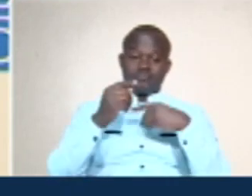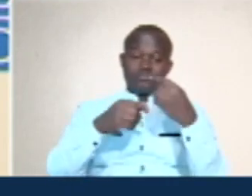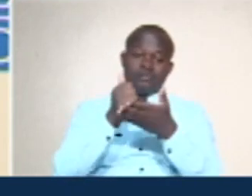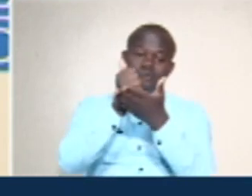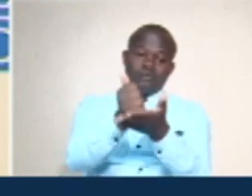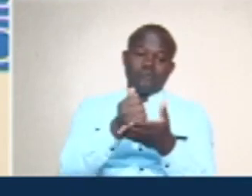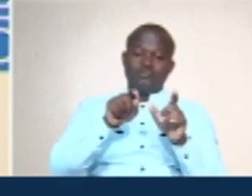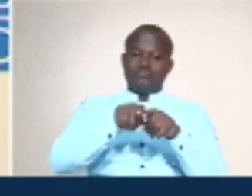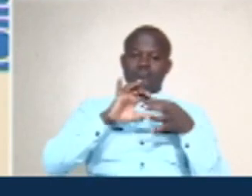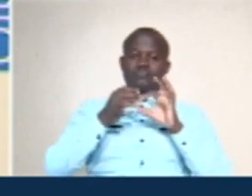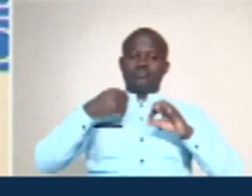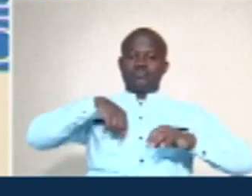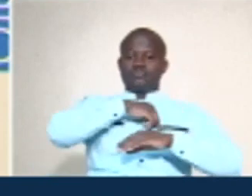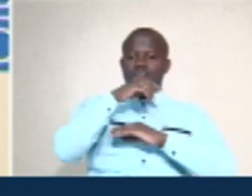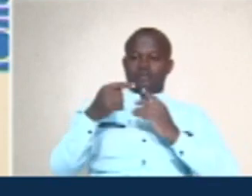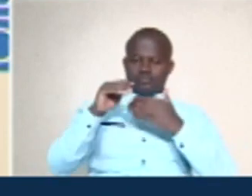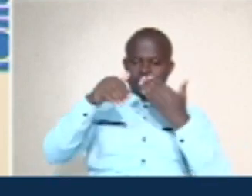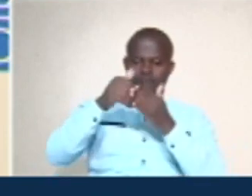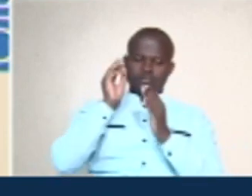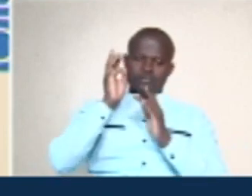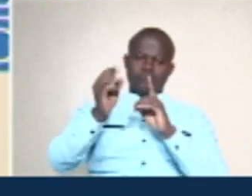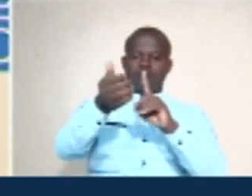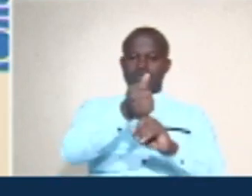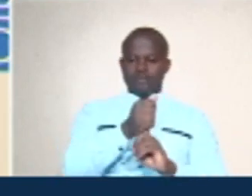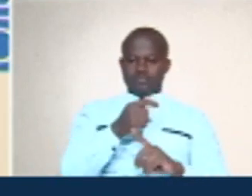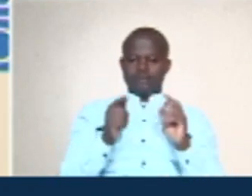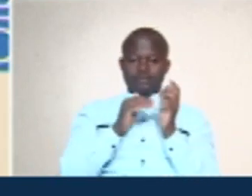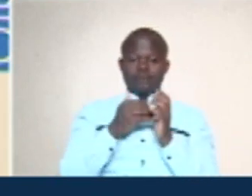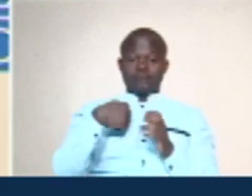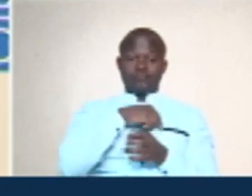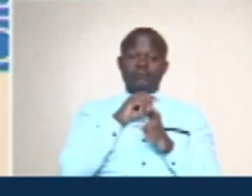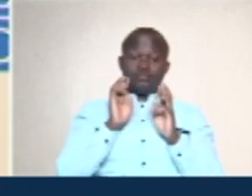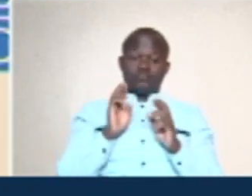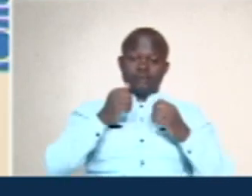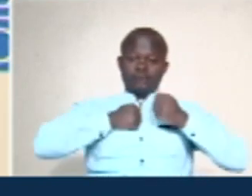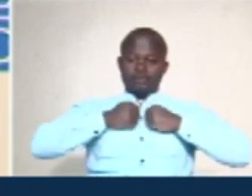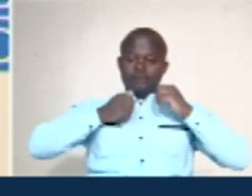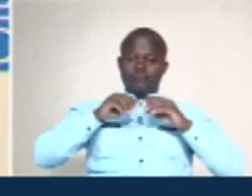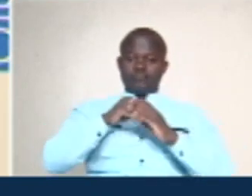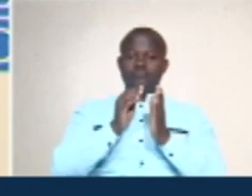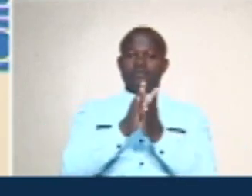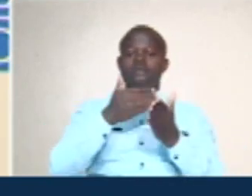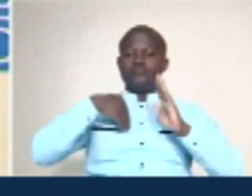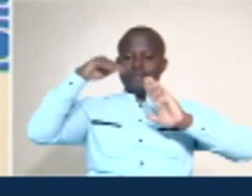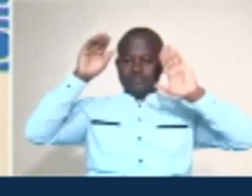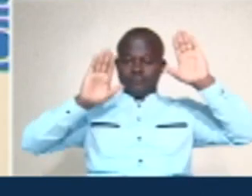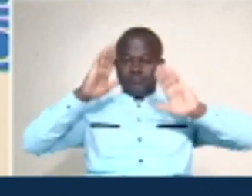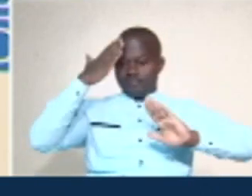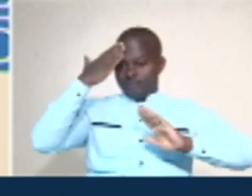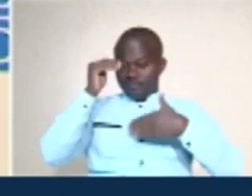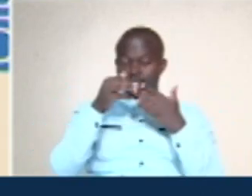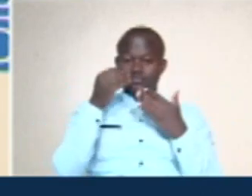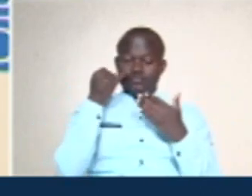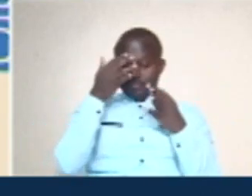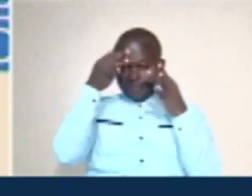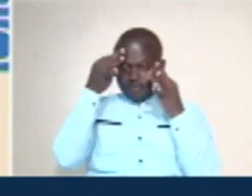kubafasha n'abafatanyabikorwa bacu ibi byose tuvuga bazabigeraho kandi nizera yuko n'abanyarwanda muri rusange bafite mu ruhare kuko iyo